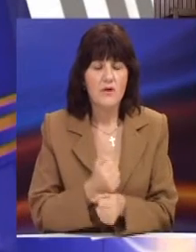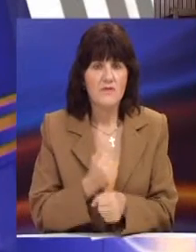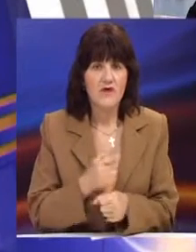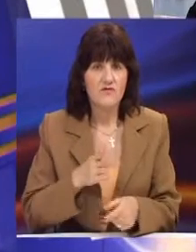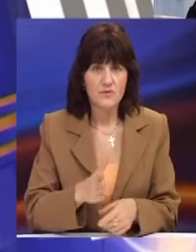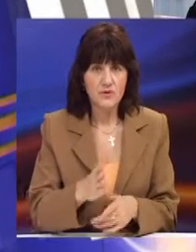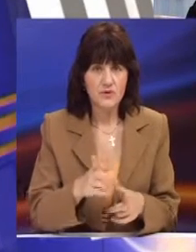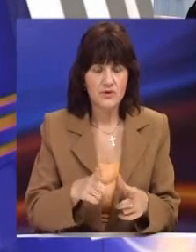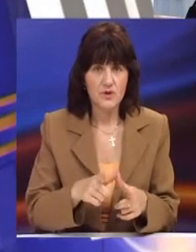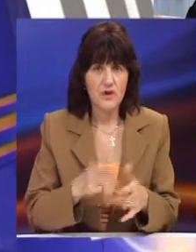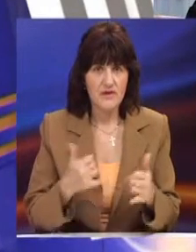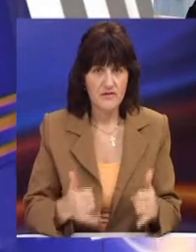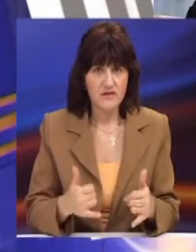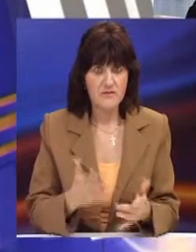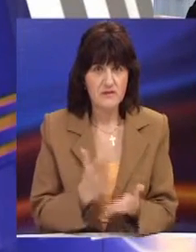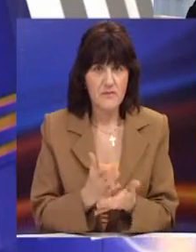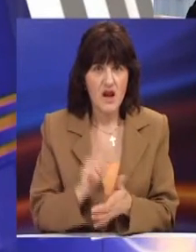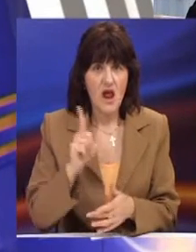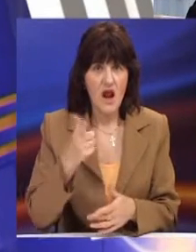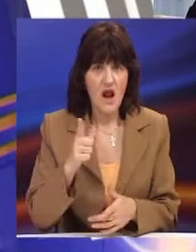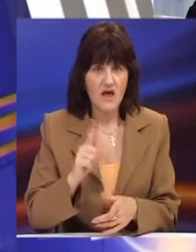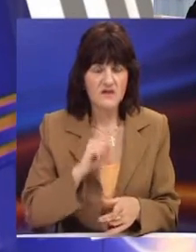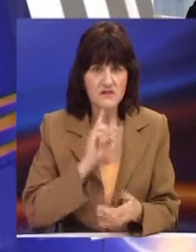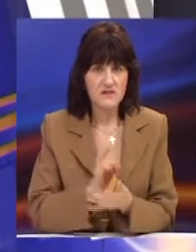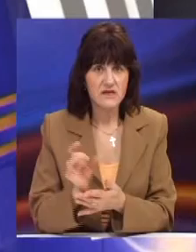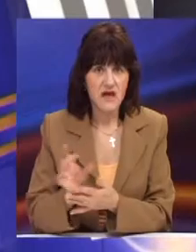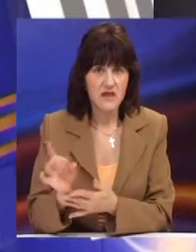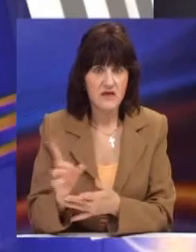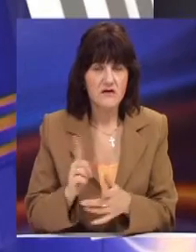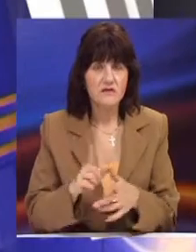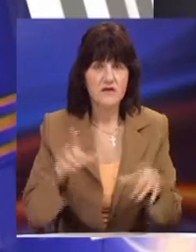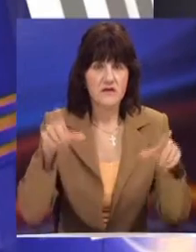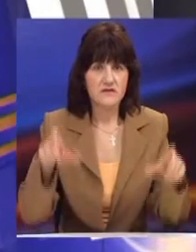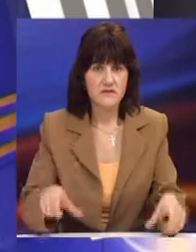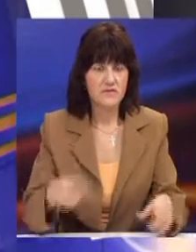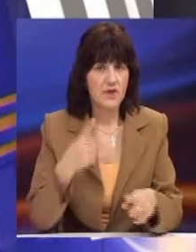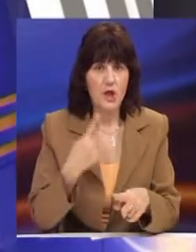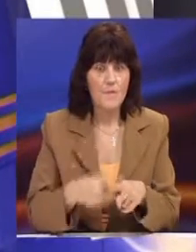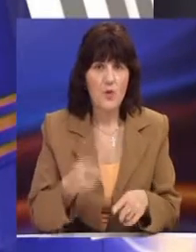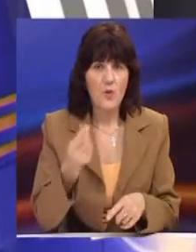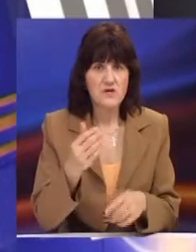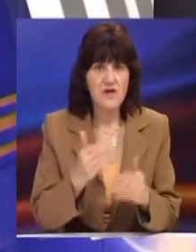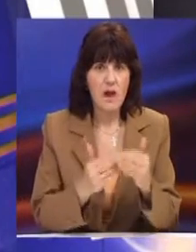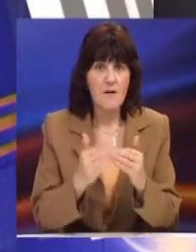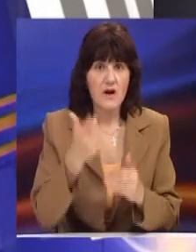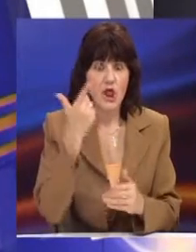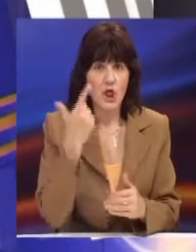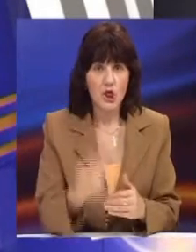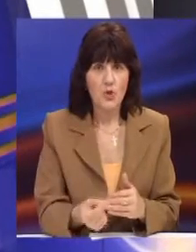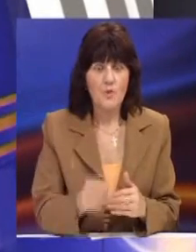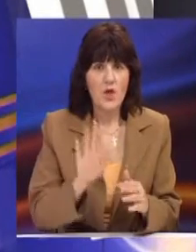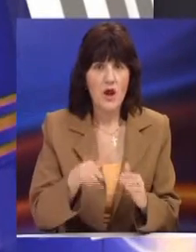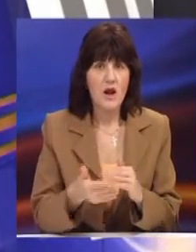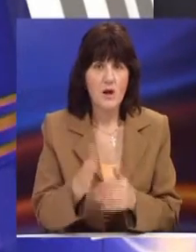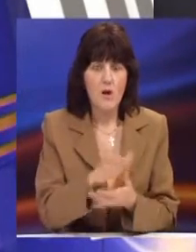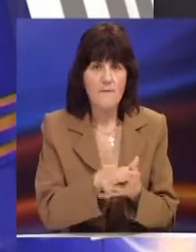bave poljoprivredom. Prilikom današnjih licitacija u nekoliko navrata postupak je bio obustavljen pošto je izlicitirana cena prelazila duplo viši